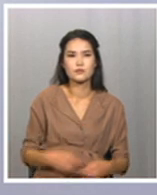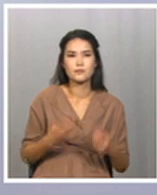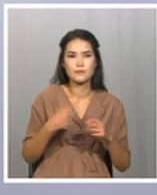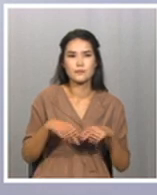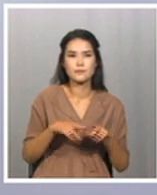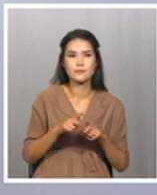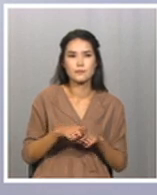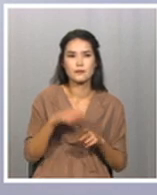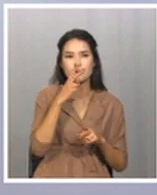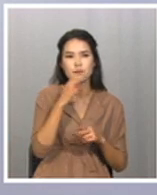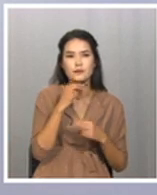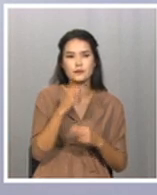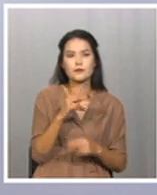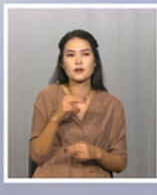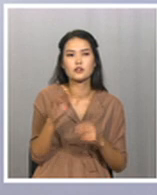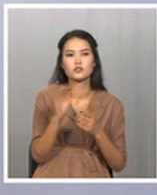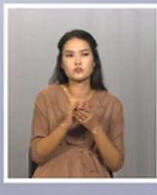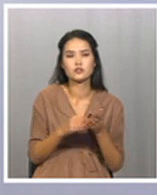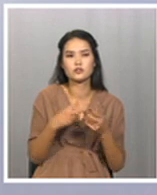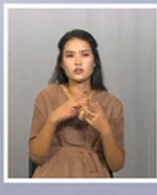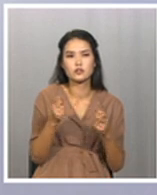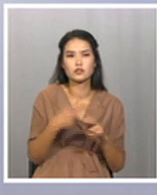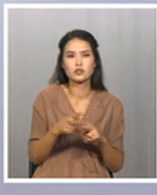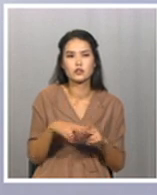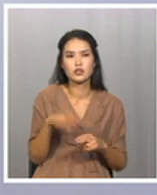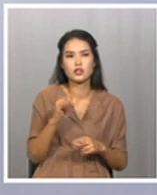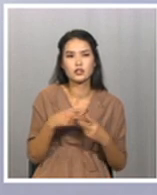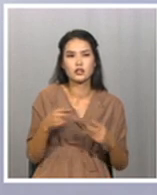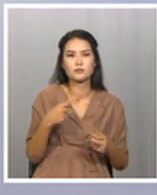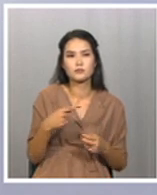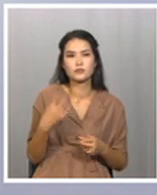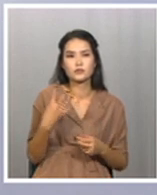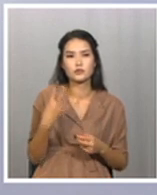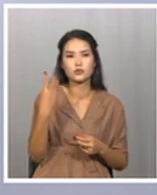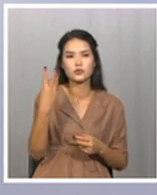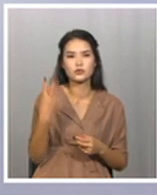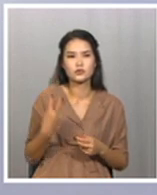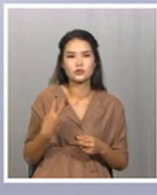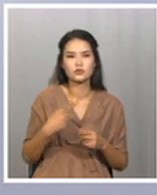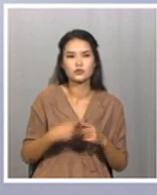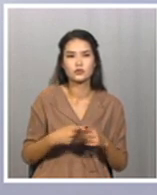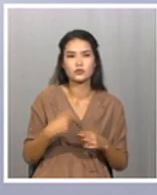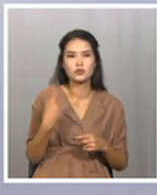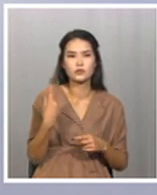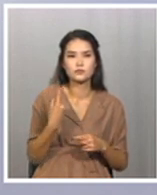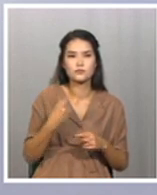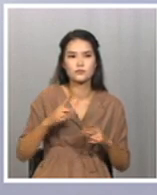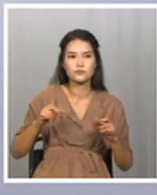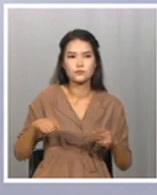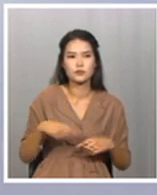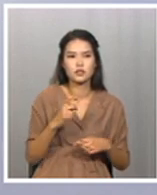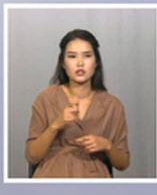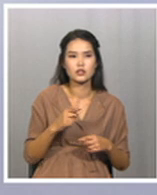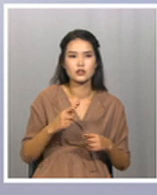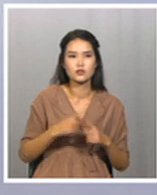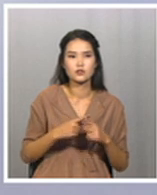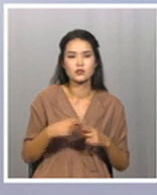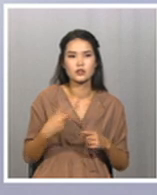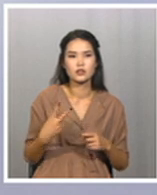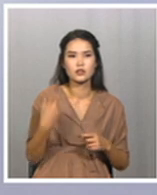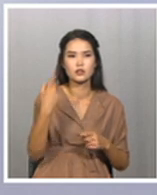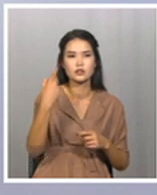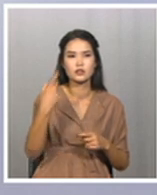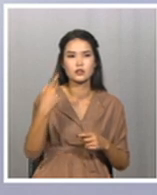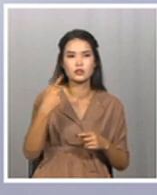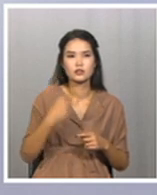болсақ, жанаманың теңдеуі келесіде болады. Яғни игірік тең минус 4-бітін 4-ден 3 қосылған 1 көбейтілген жақша ішінде